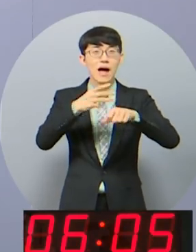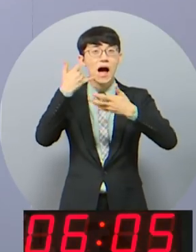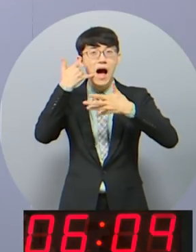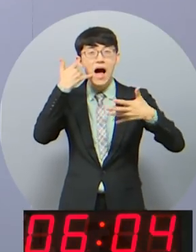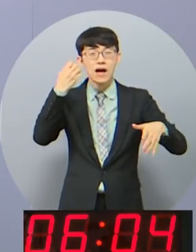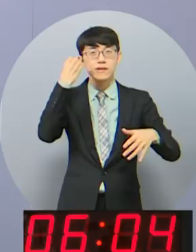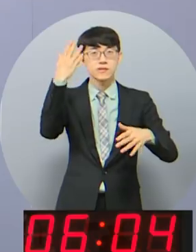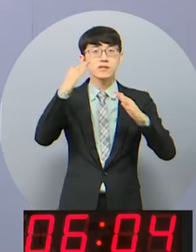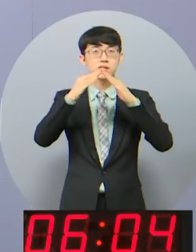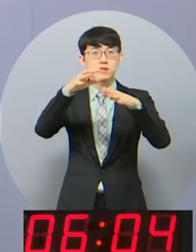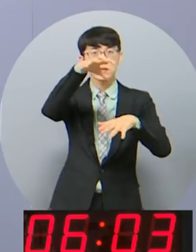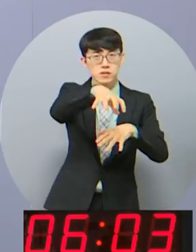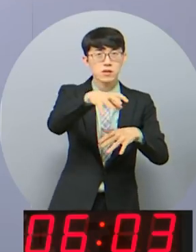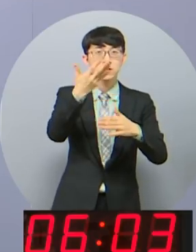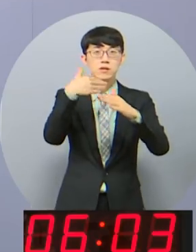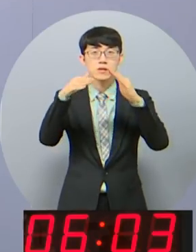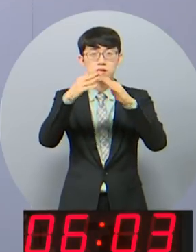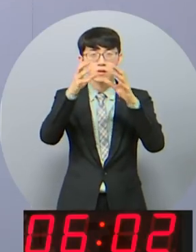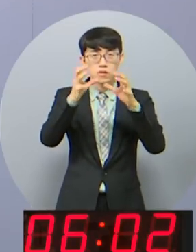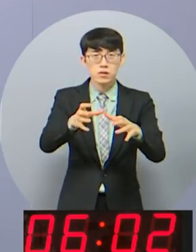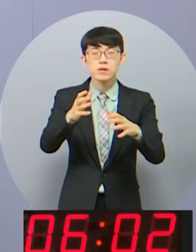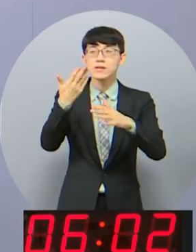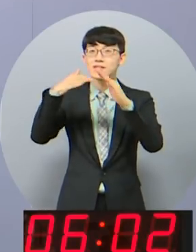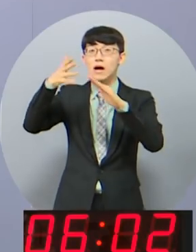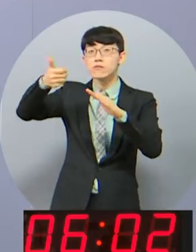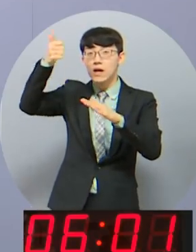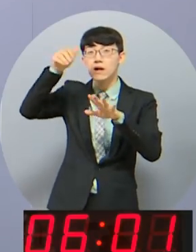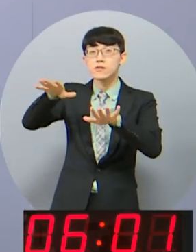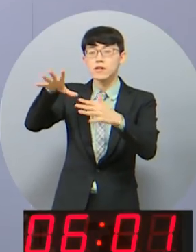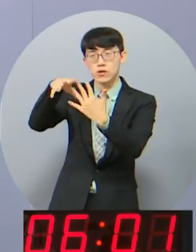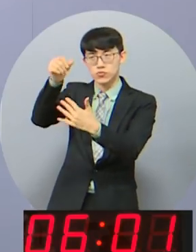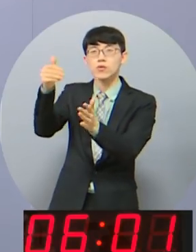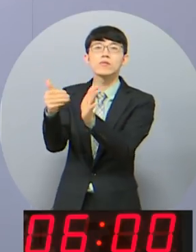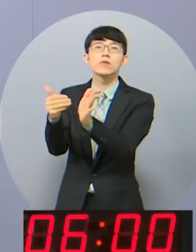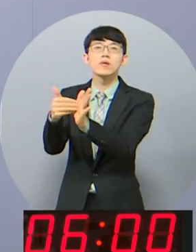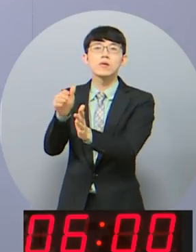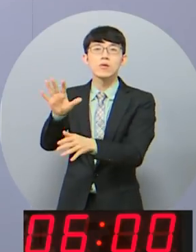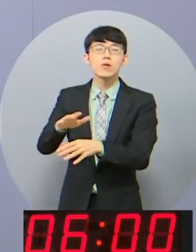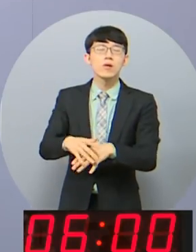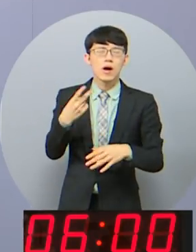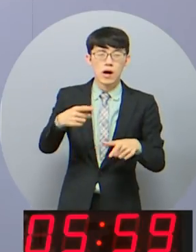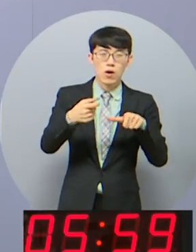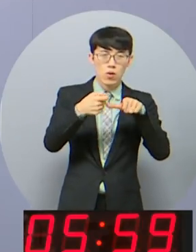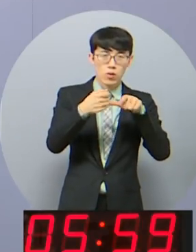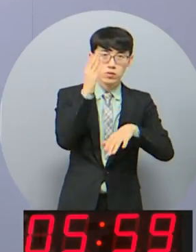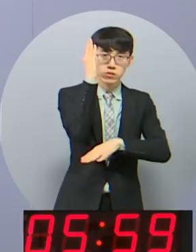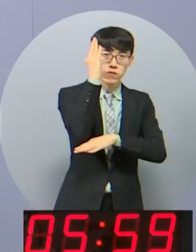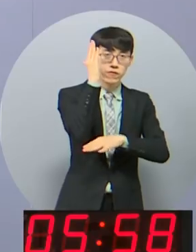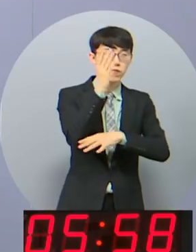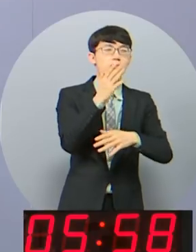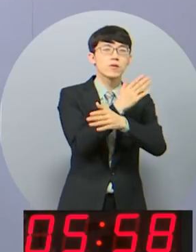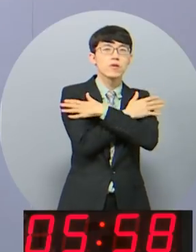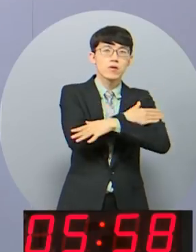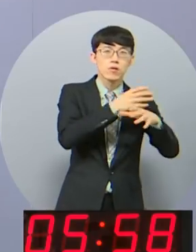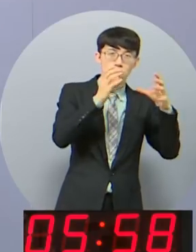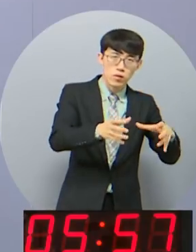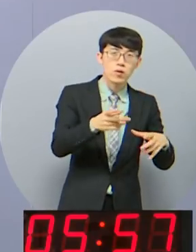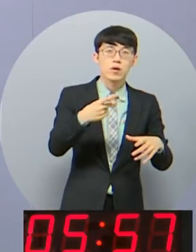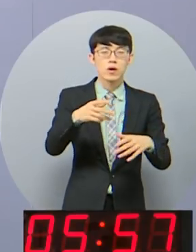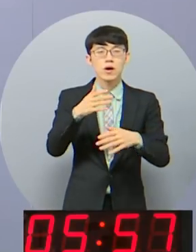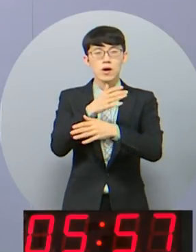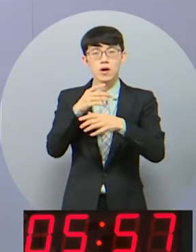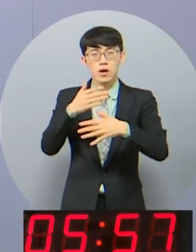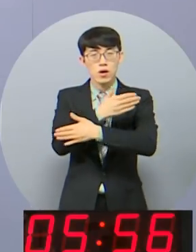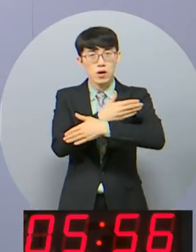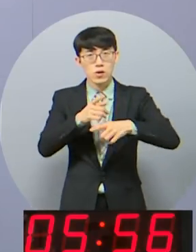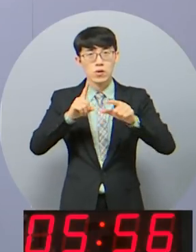了。那设校的校长也已经遴选出来，包括我们的公托、公幼还有自立午餐都即将在这个文小五淡海